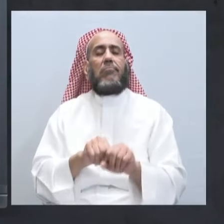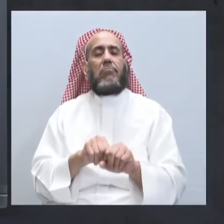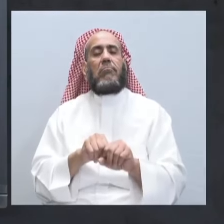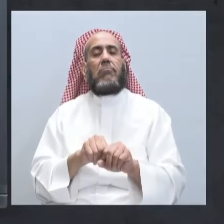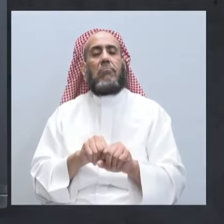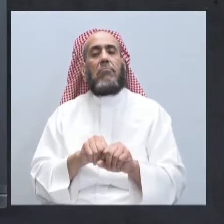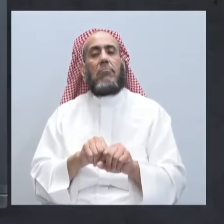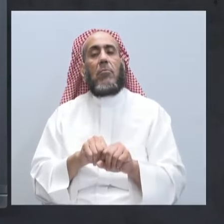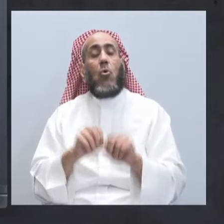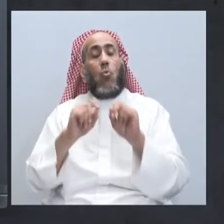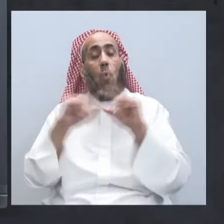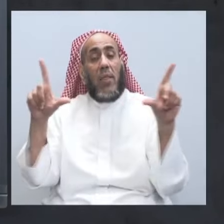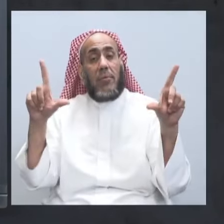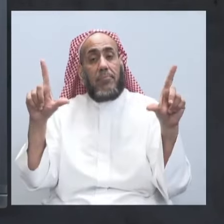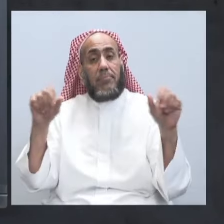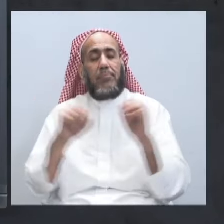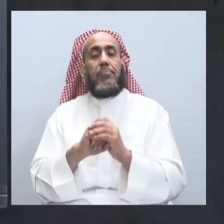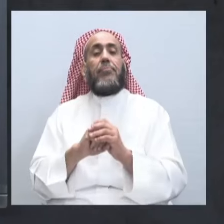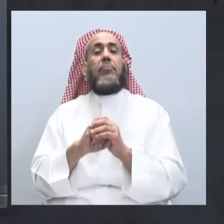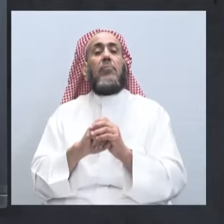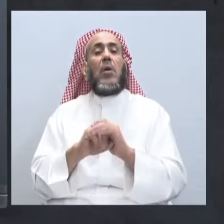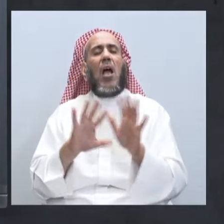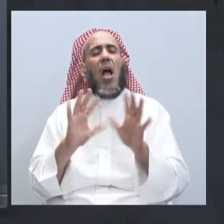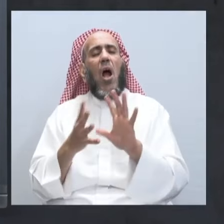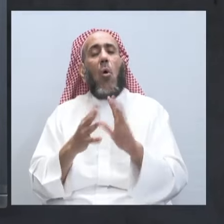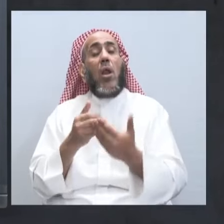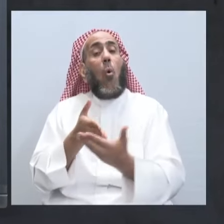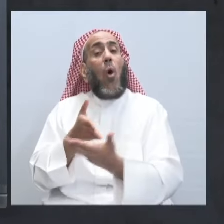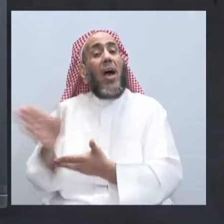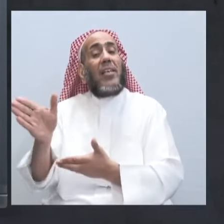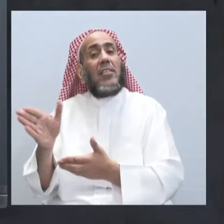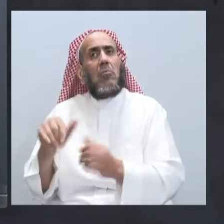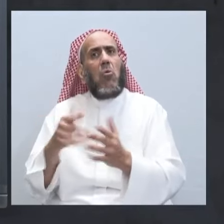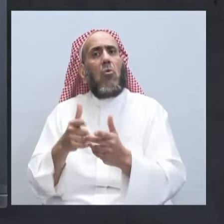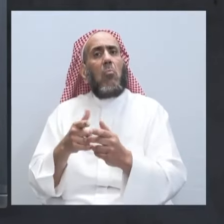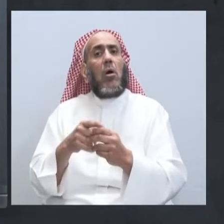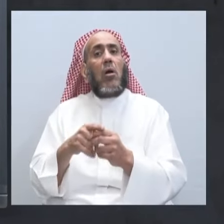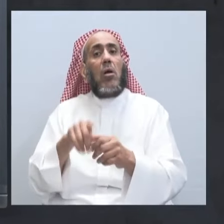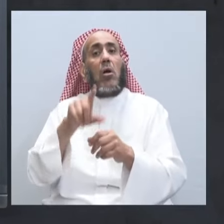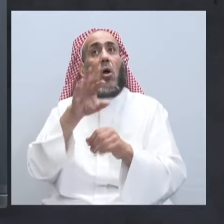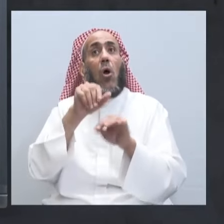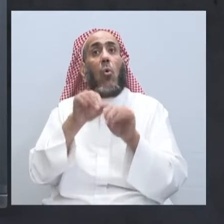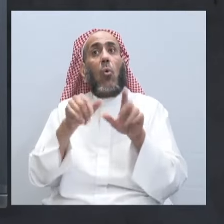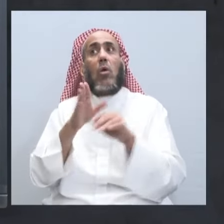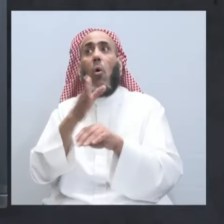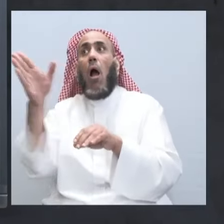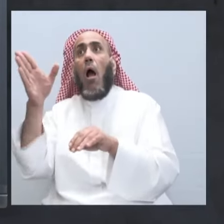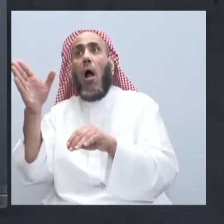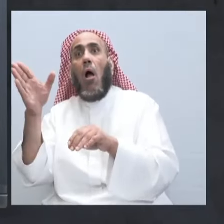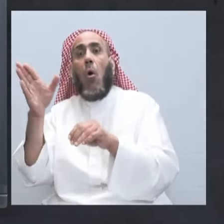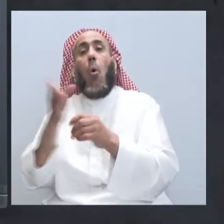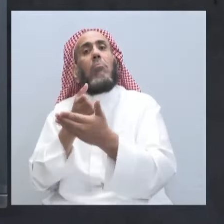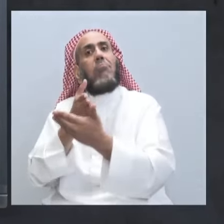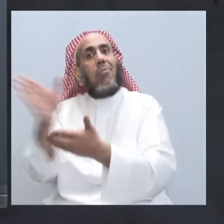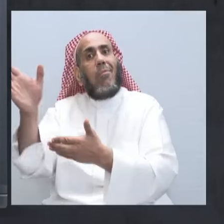شرك واضح او انه خرج ثم اطلق الطير وتوجه يمين ثم اقدم